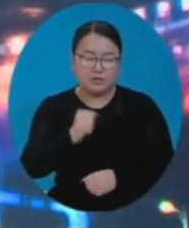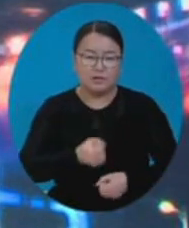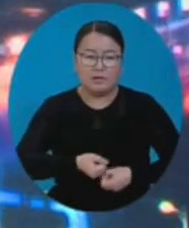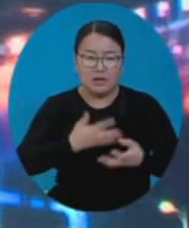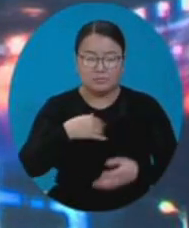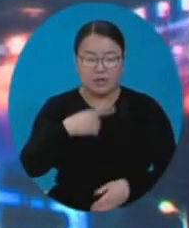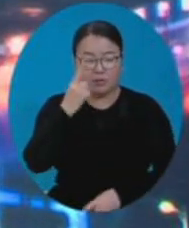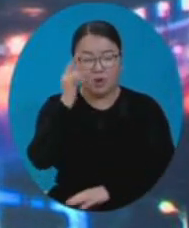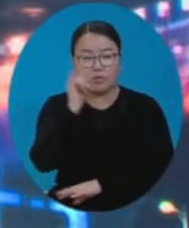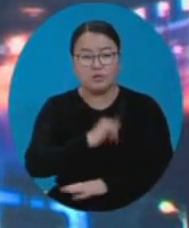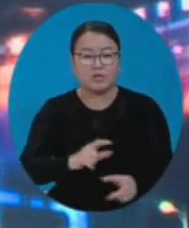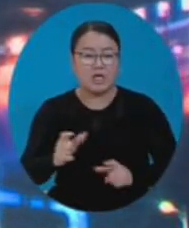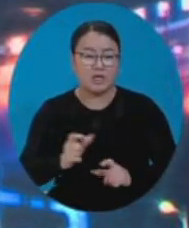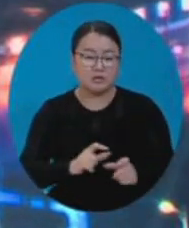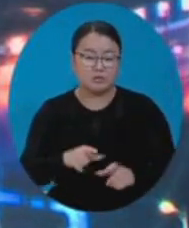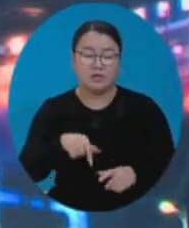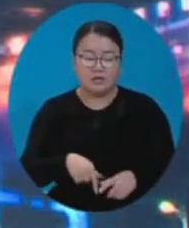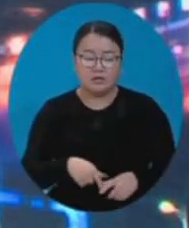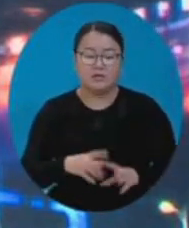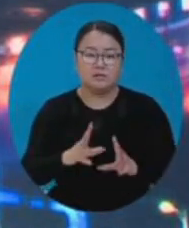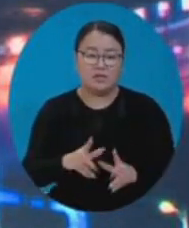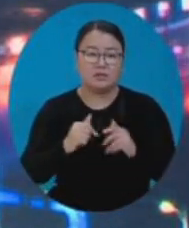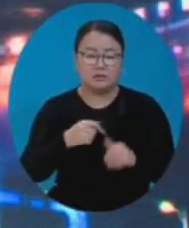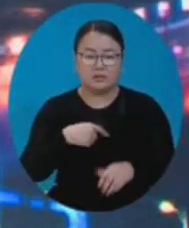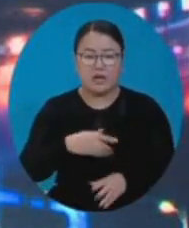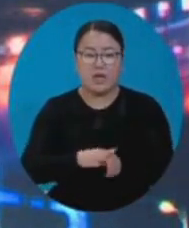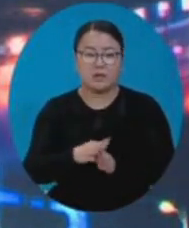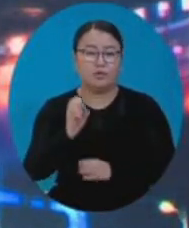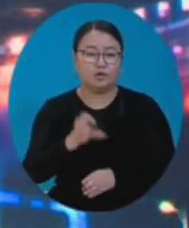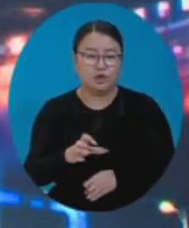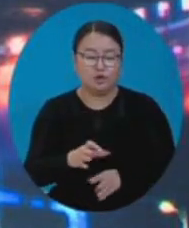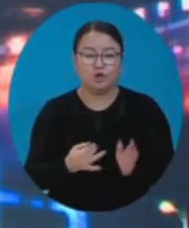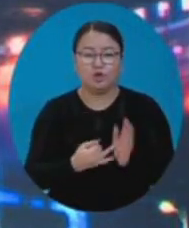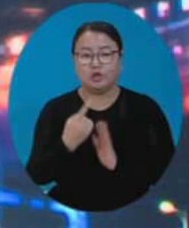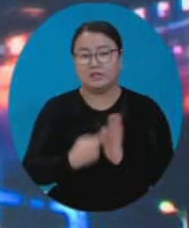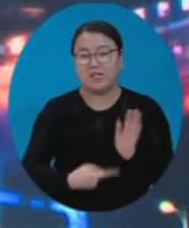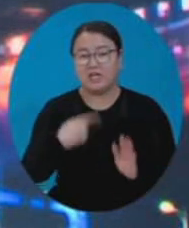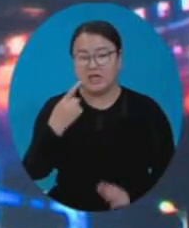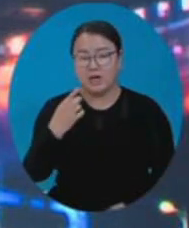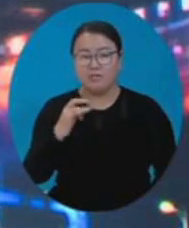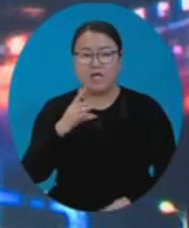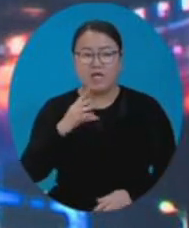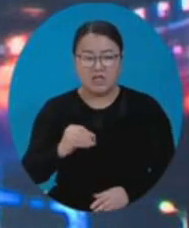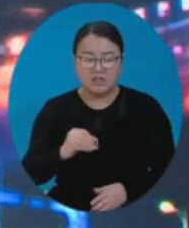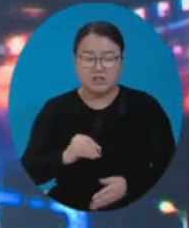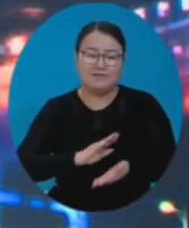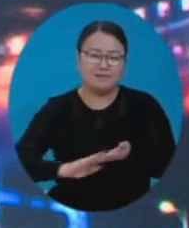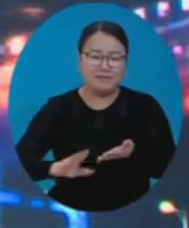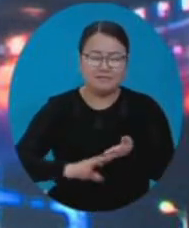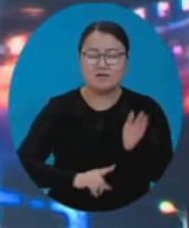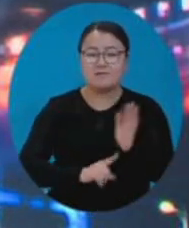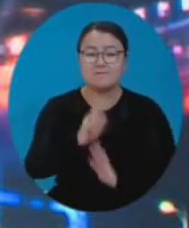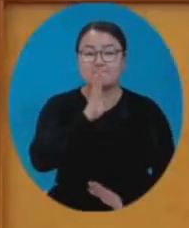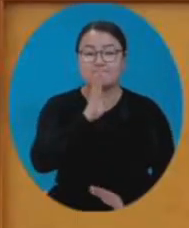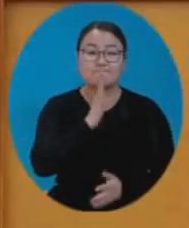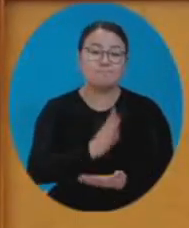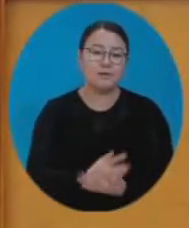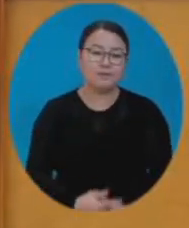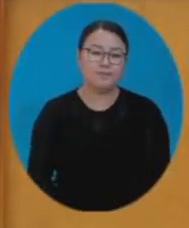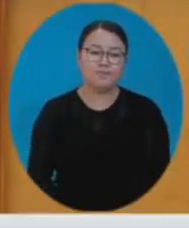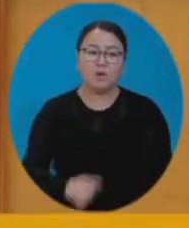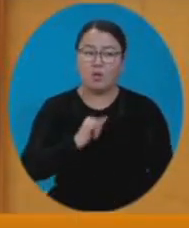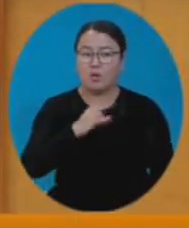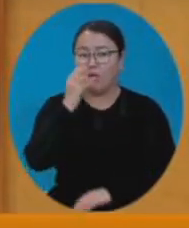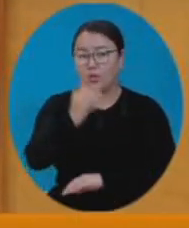нэмэгдэн хэмээн үзэж байна. Харин албан ёсоор ирэх 7-р сарын 1-ээс биржээр нүүрсэн худалдаж эхэлнэ.